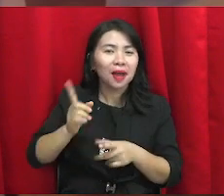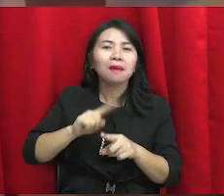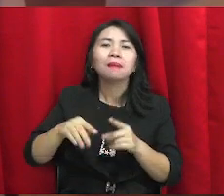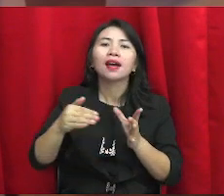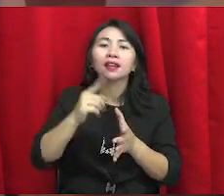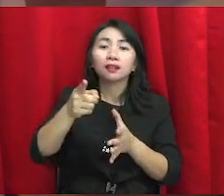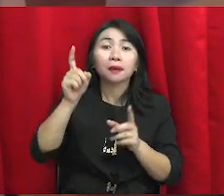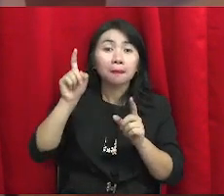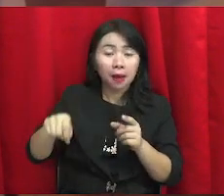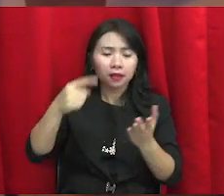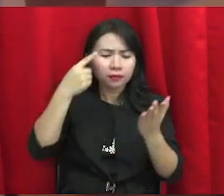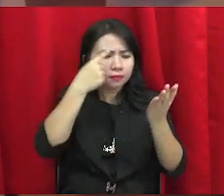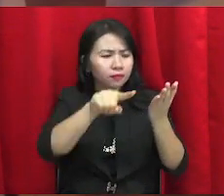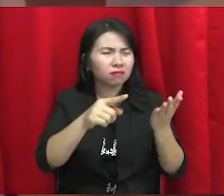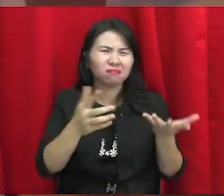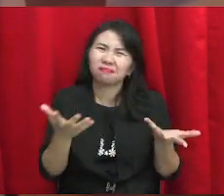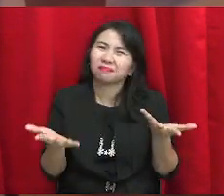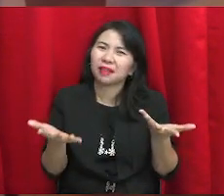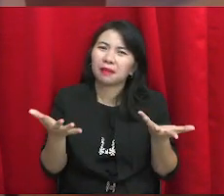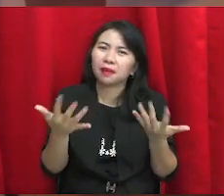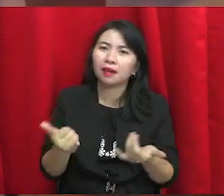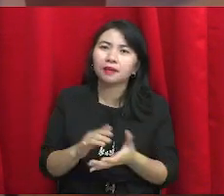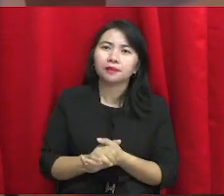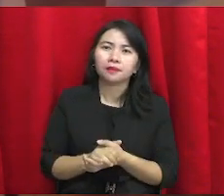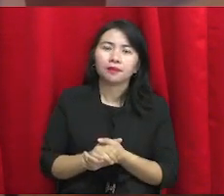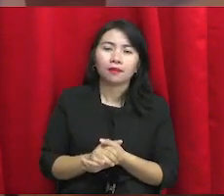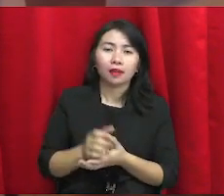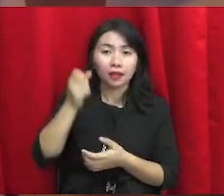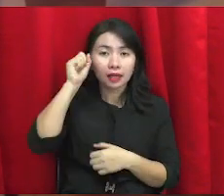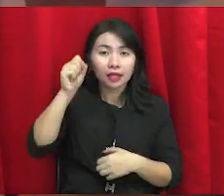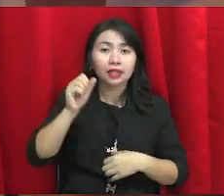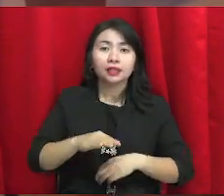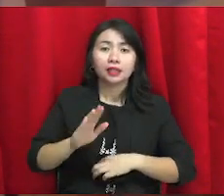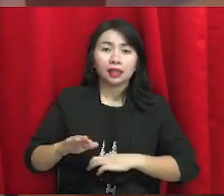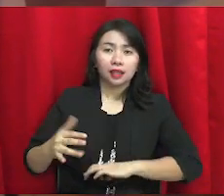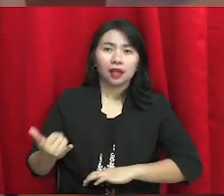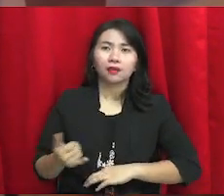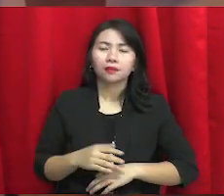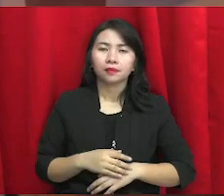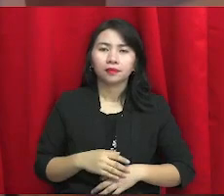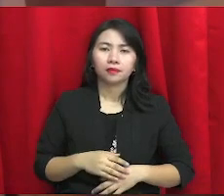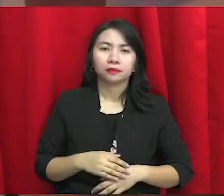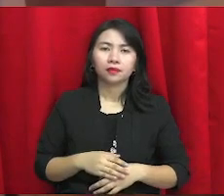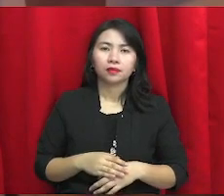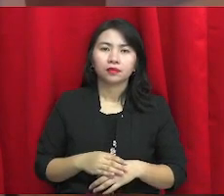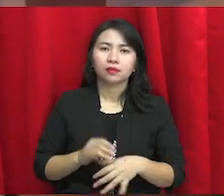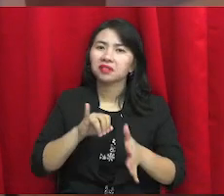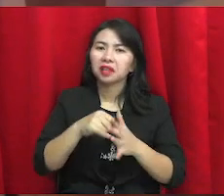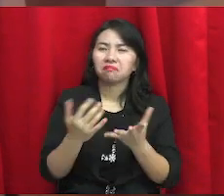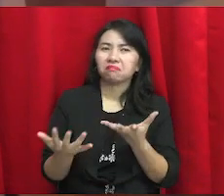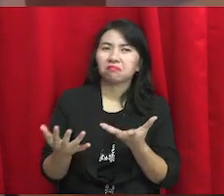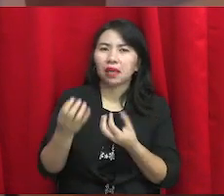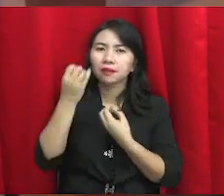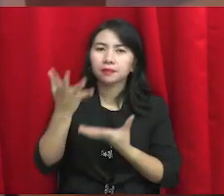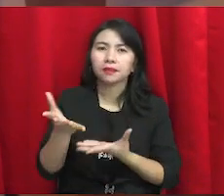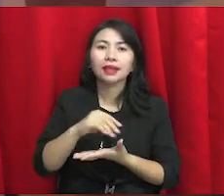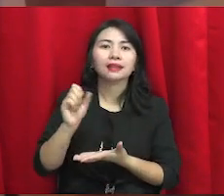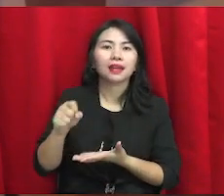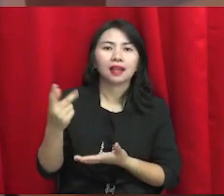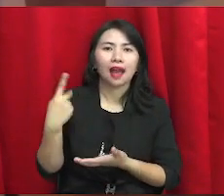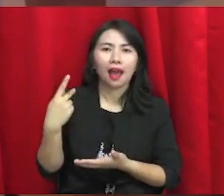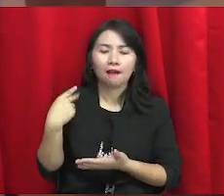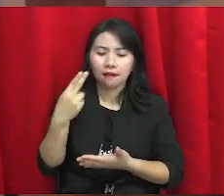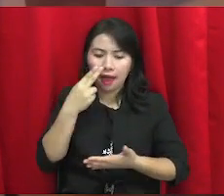niya rin i-check, baka yung kanyang anak ay nagsusunod-sunuran din at meron siyang